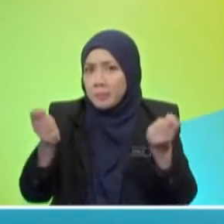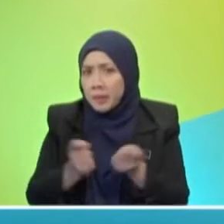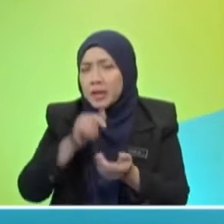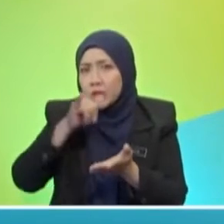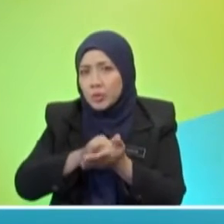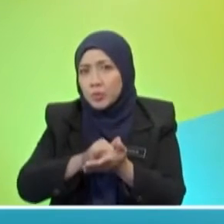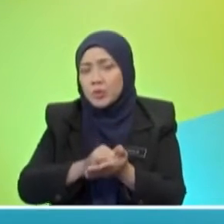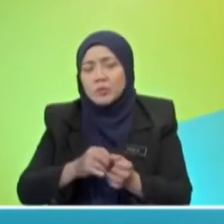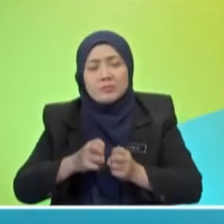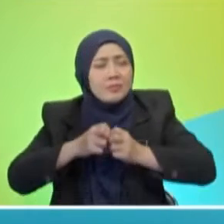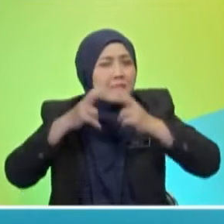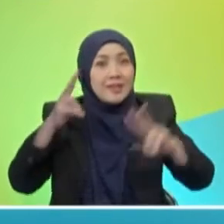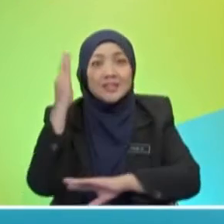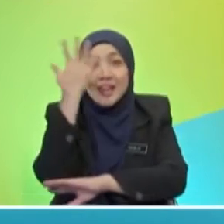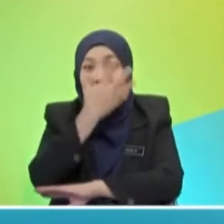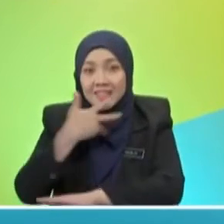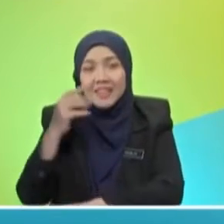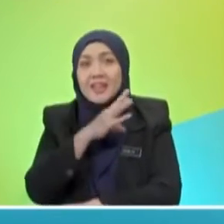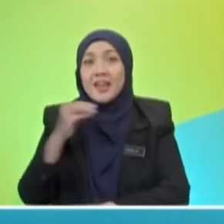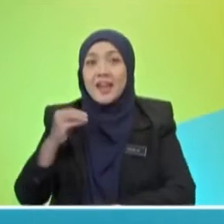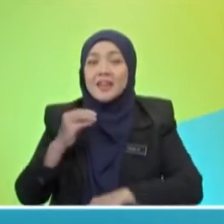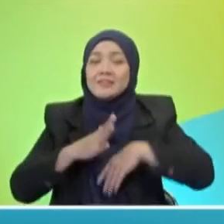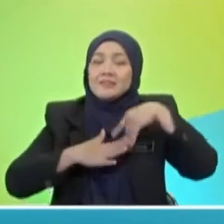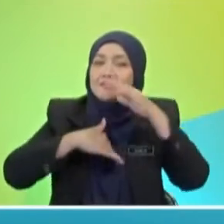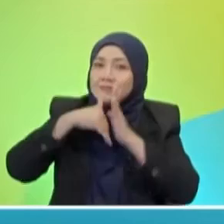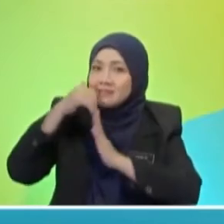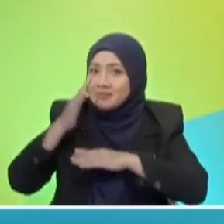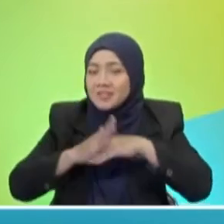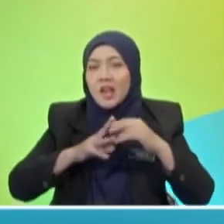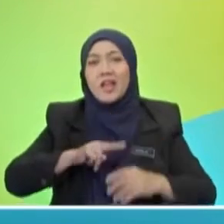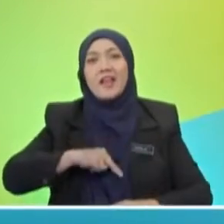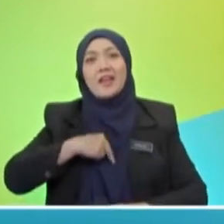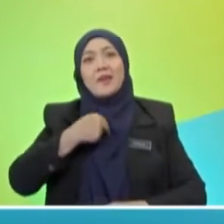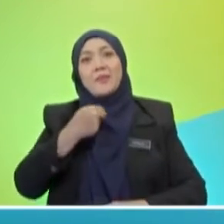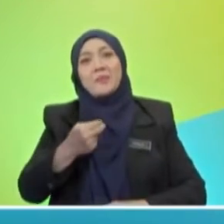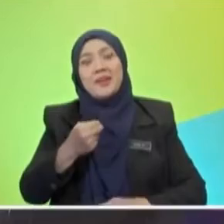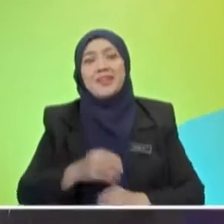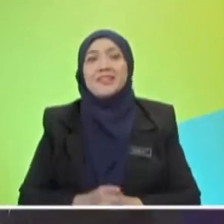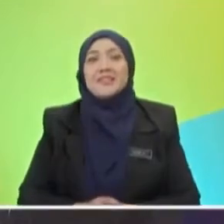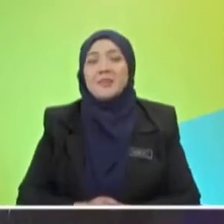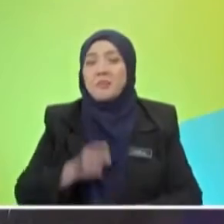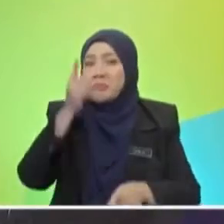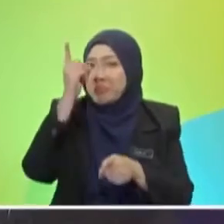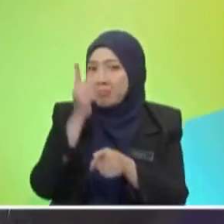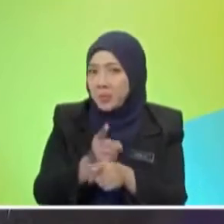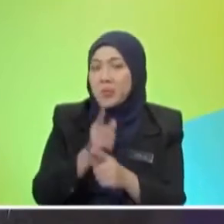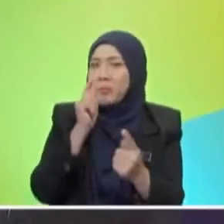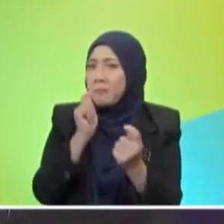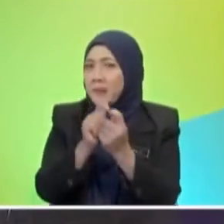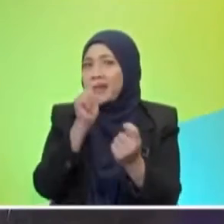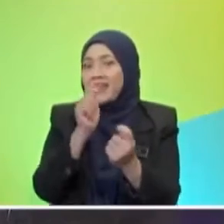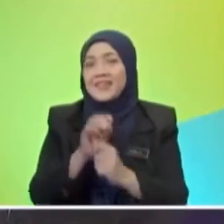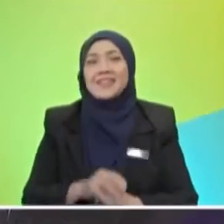dan nyaman. Ya, suasana di tempat itu sungguh cantik dan nyaman. Tepat. Tahniah Munzir. Saya